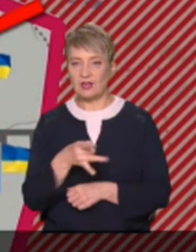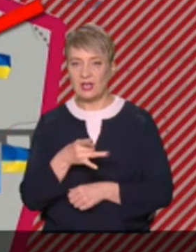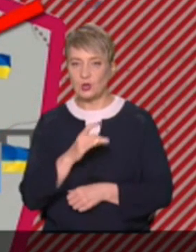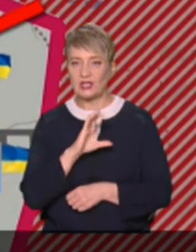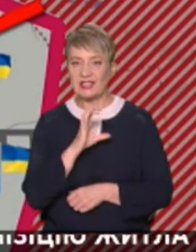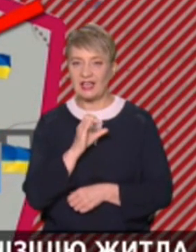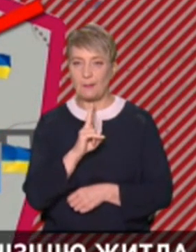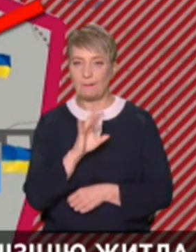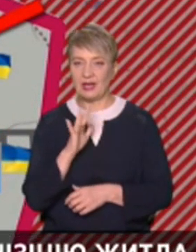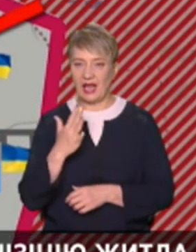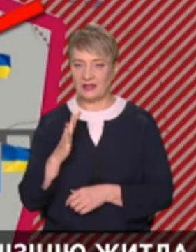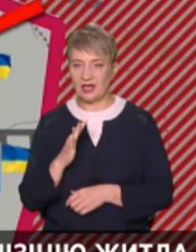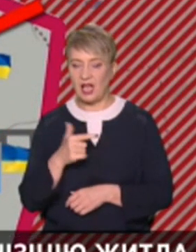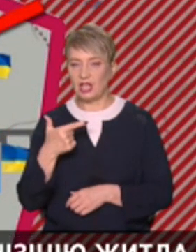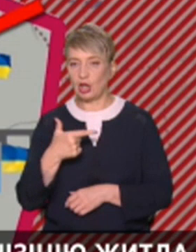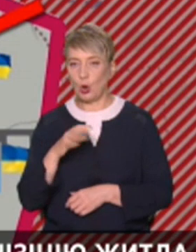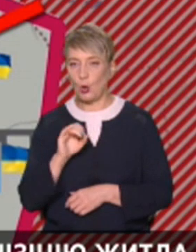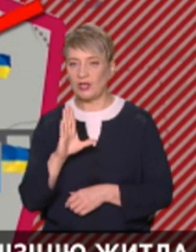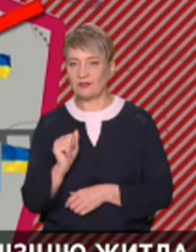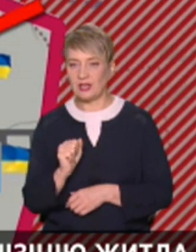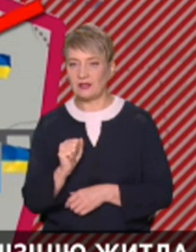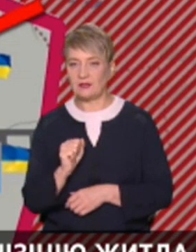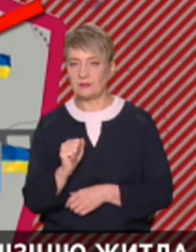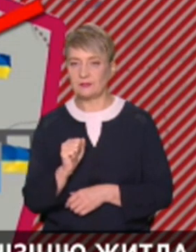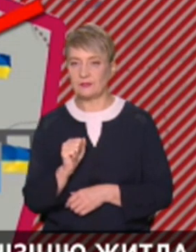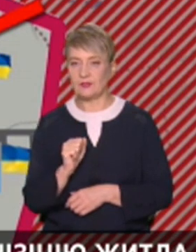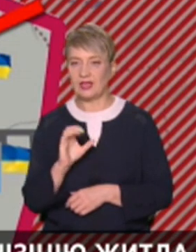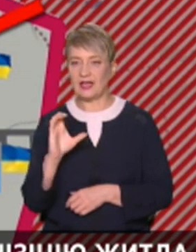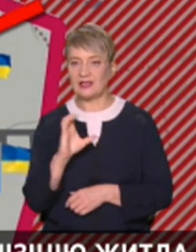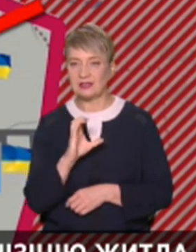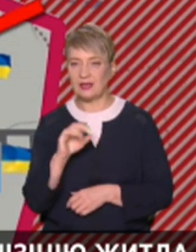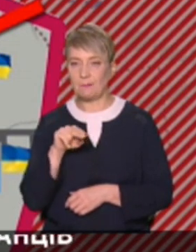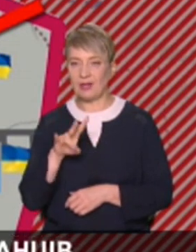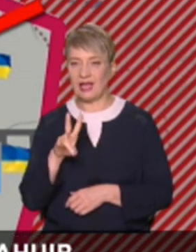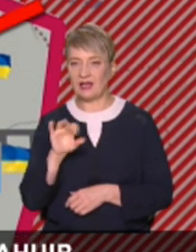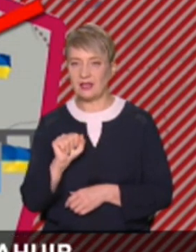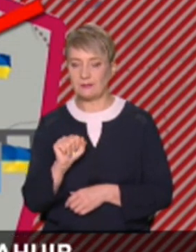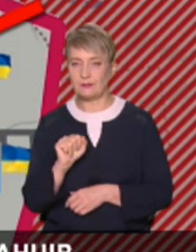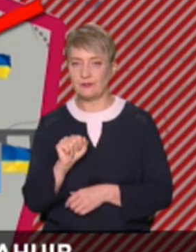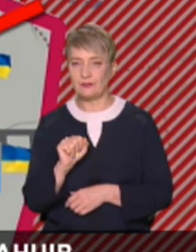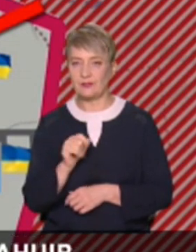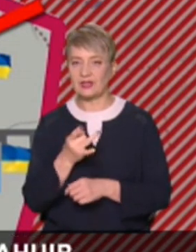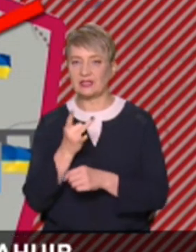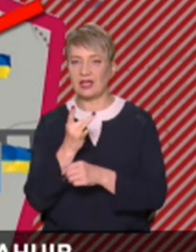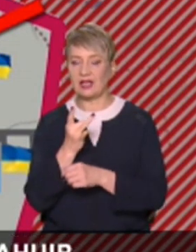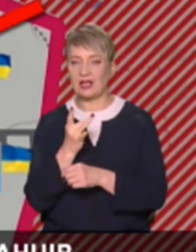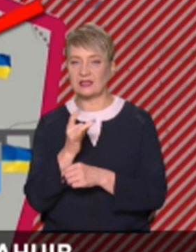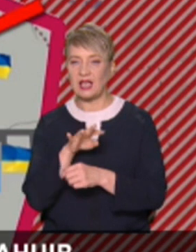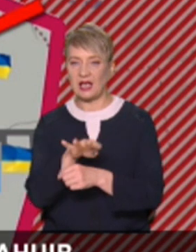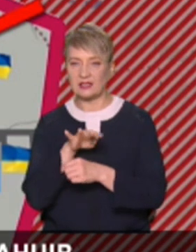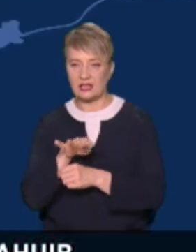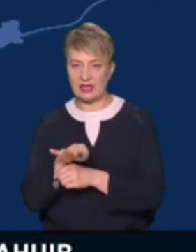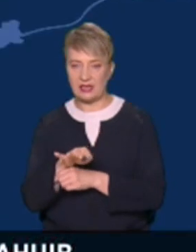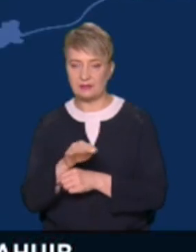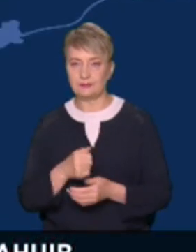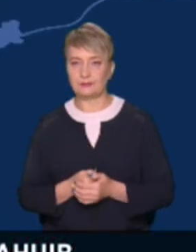Григорівки, Верхокам'янському та Спірному. По них же б'ють зі ствольної та реактивної артилерії.